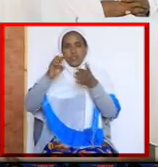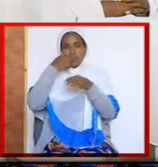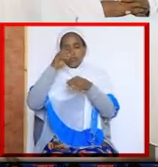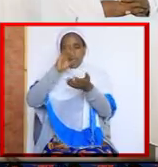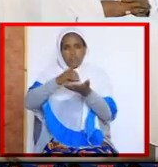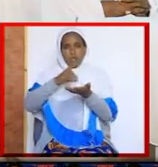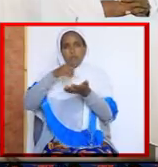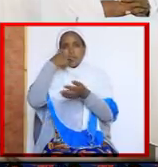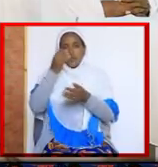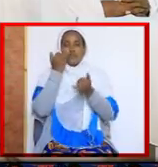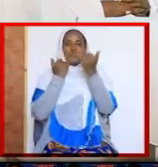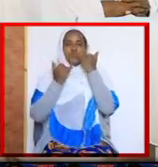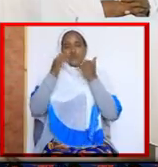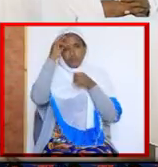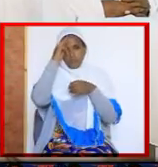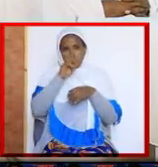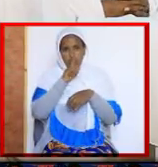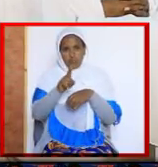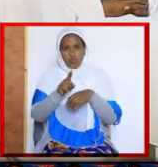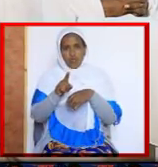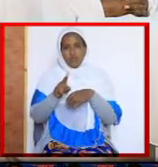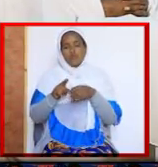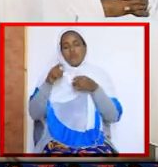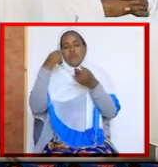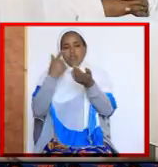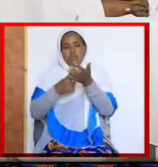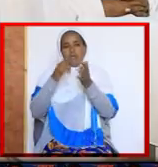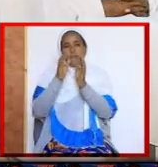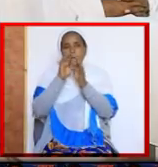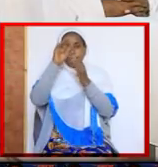ናት። ሶሎሞን መቅደስ ላይ ነው የፈተነው። ይህ